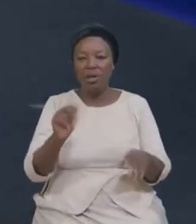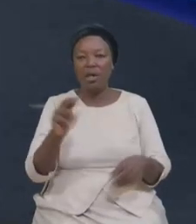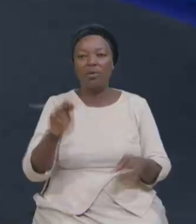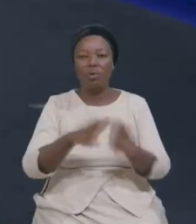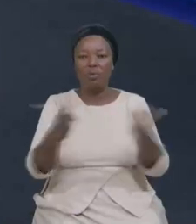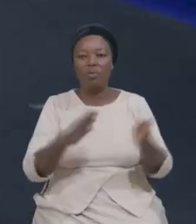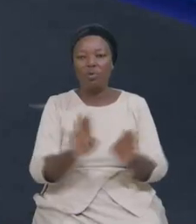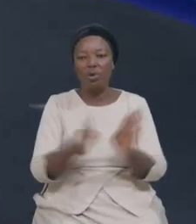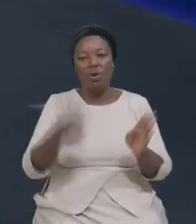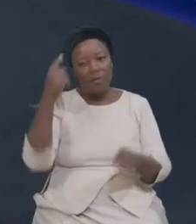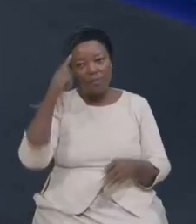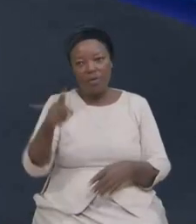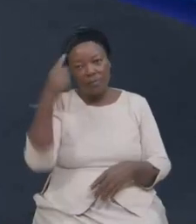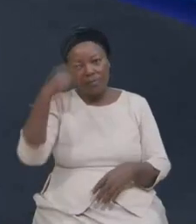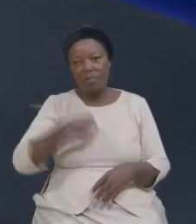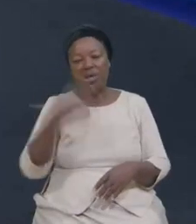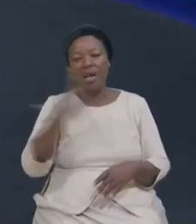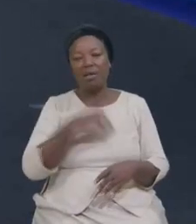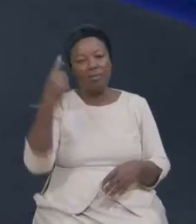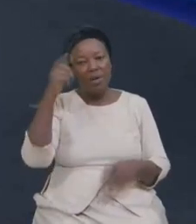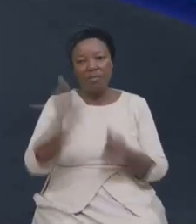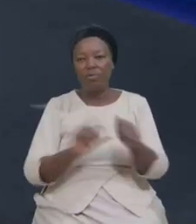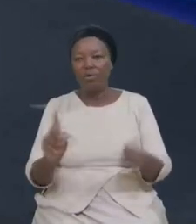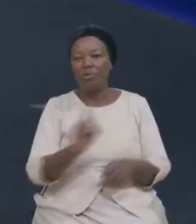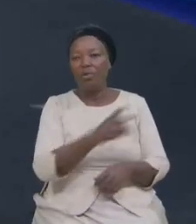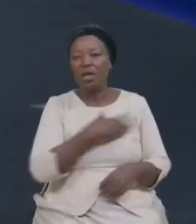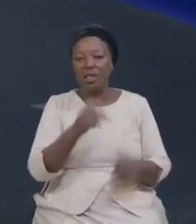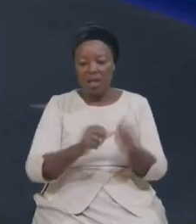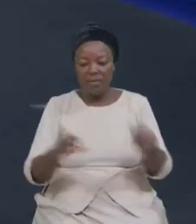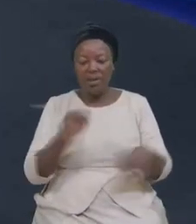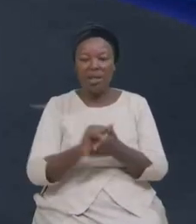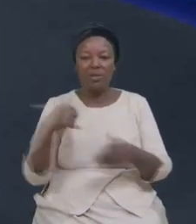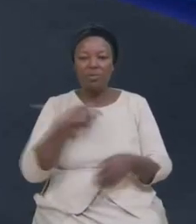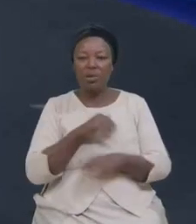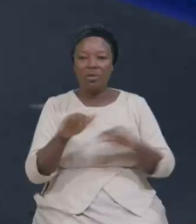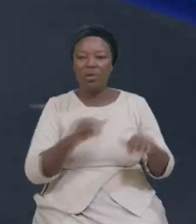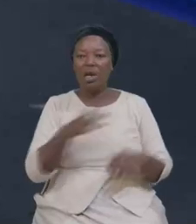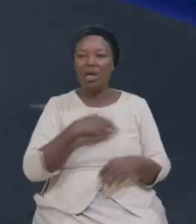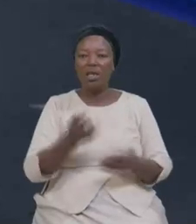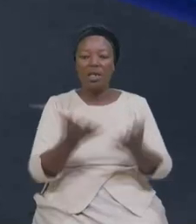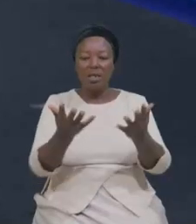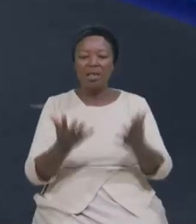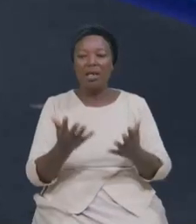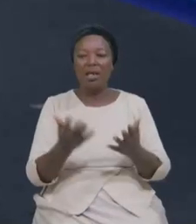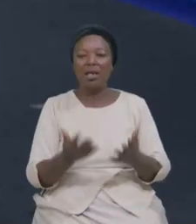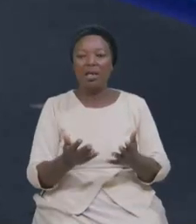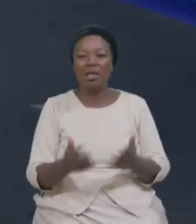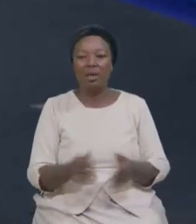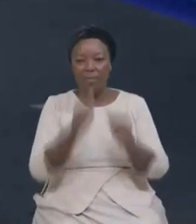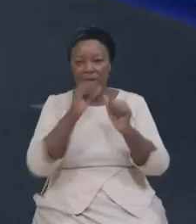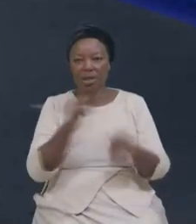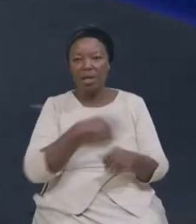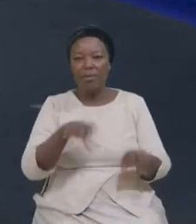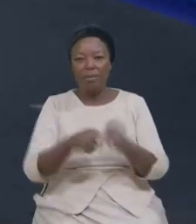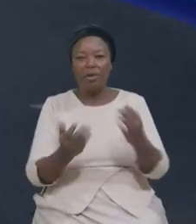dans tout ce que nous faisons. Et les bénédictions souhaitées, les percées souhaitées et le progrès souhaité dans